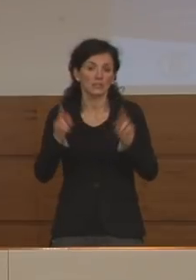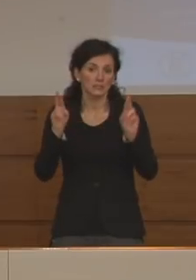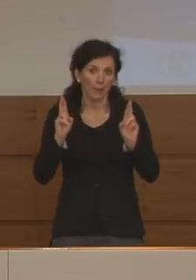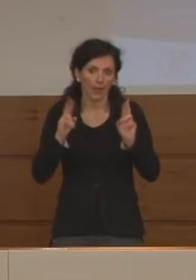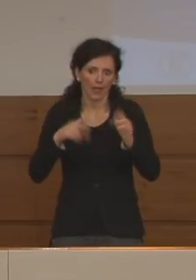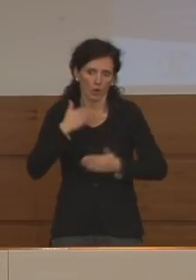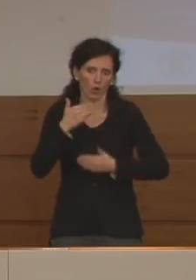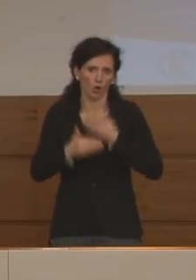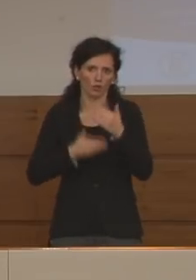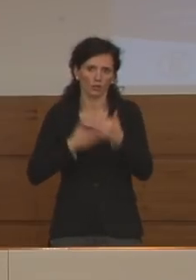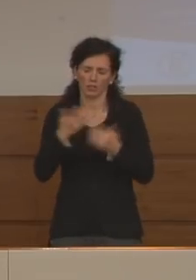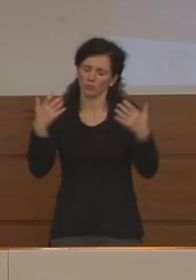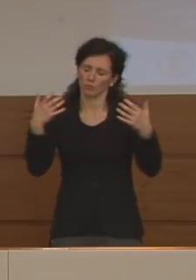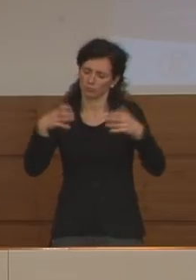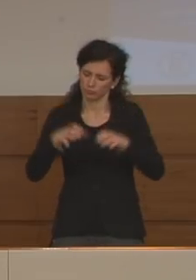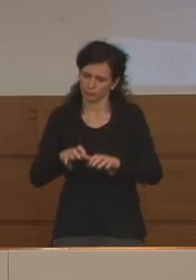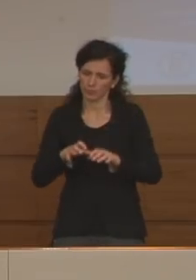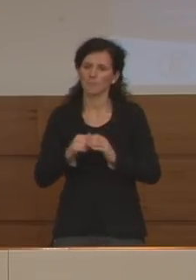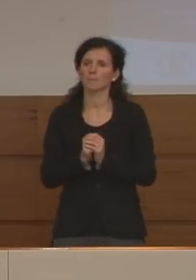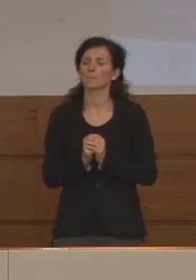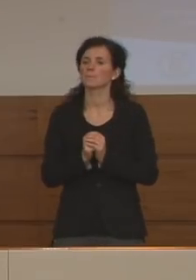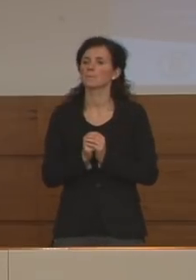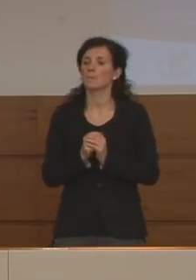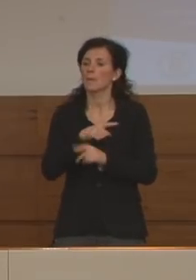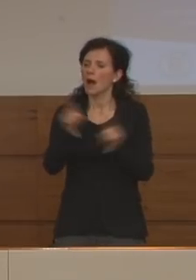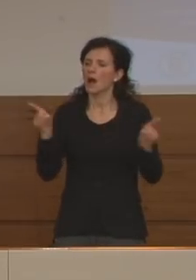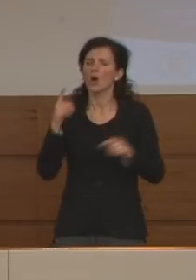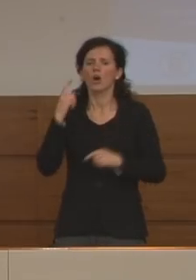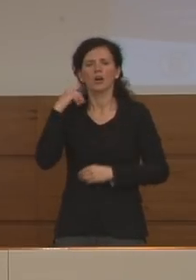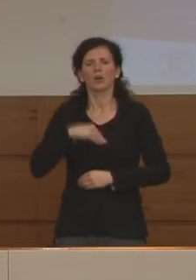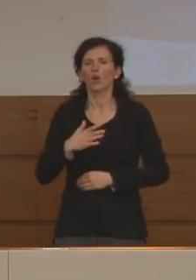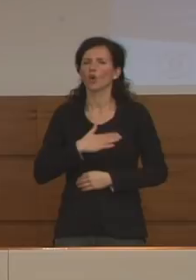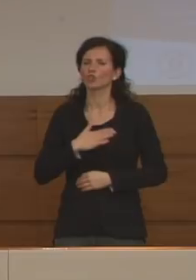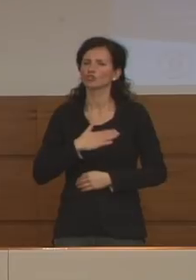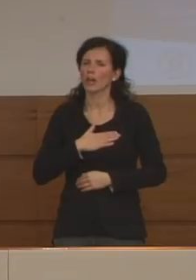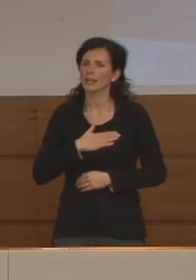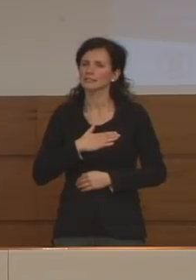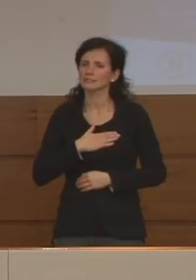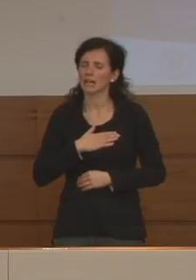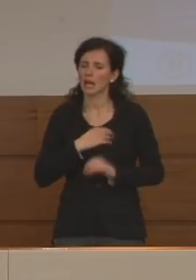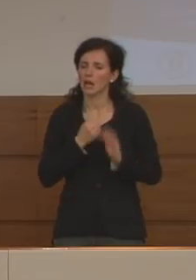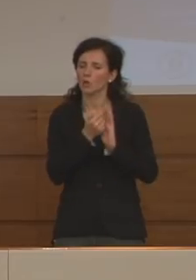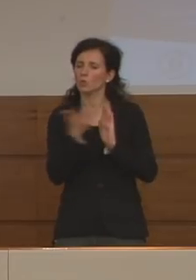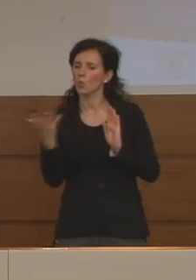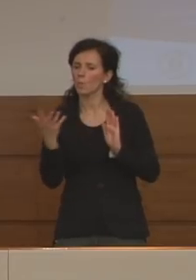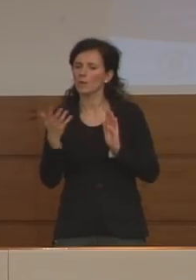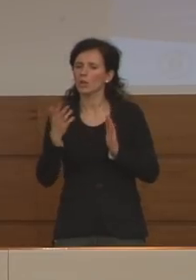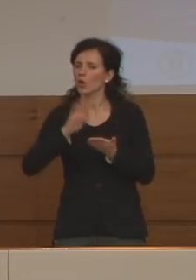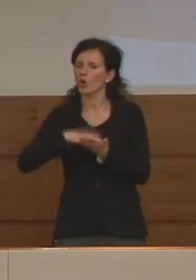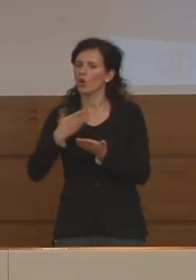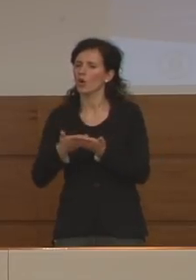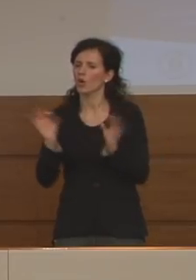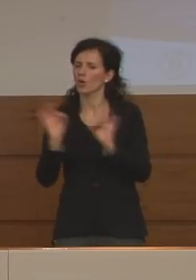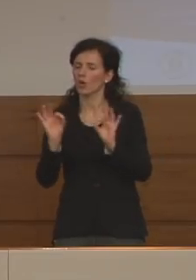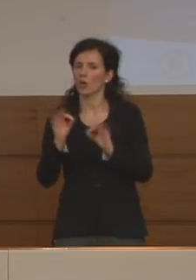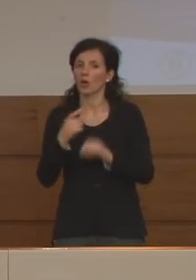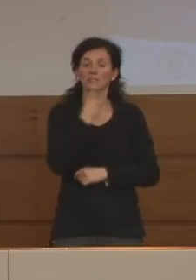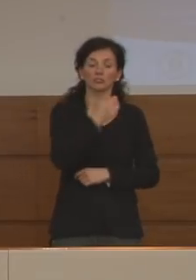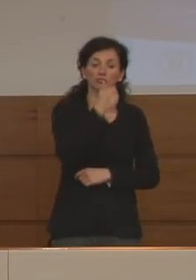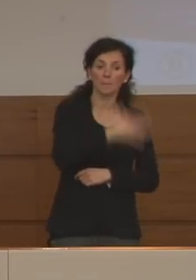così questa questa linea che c'è una quantità non stimata c'è chi dice mille c'è chi dice 2000